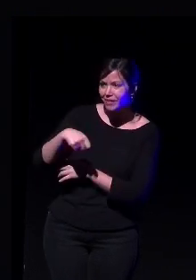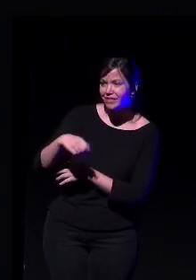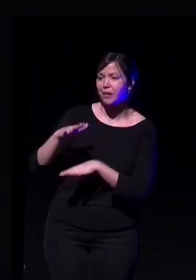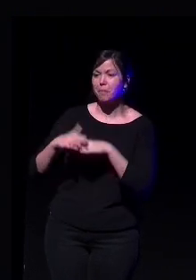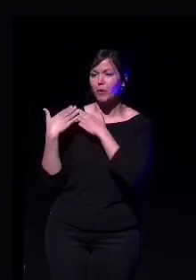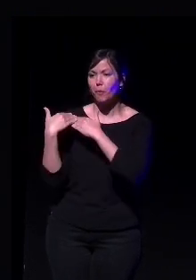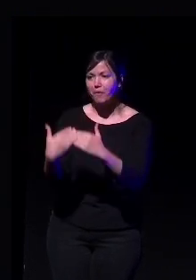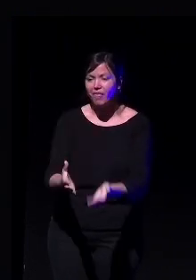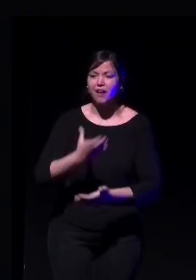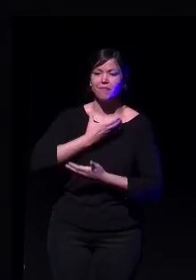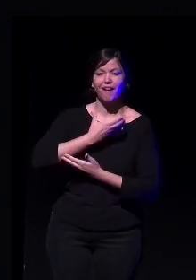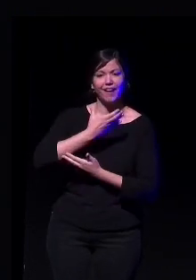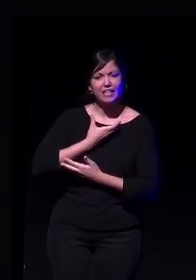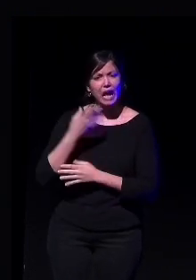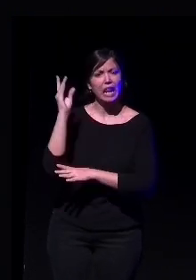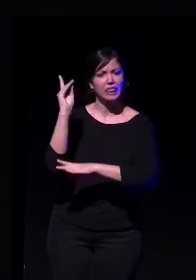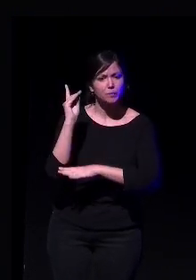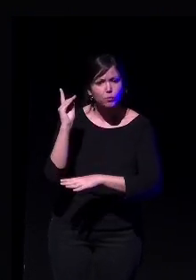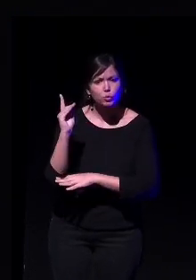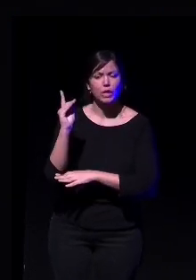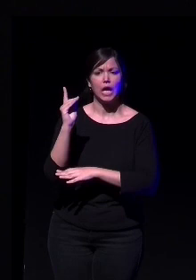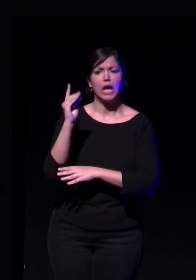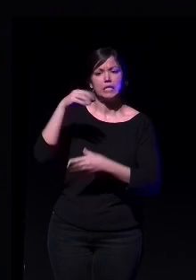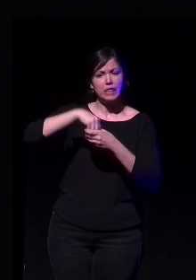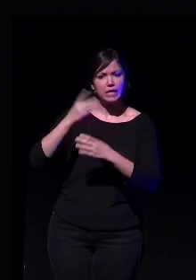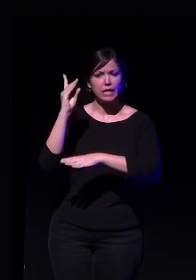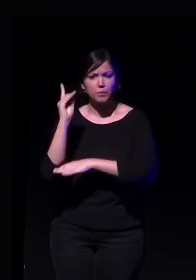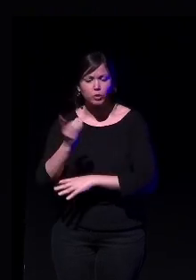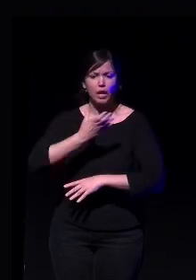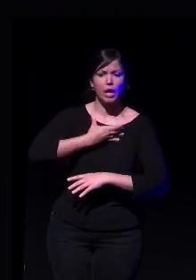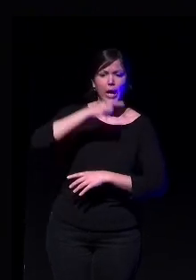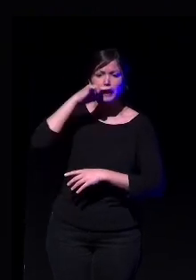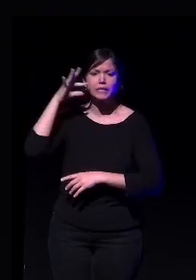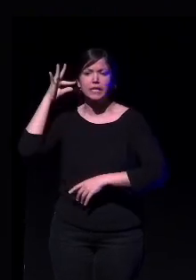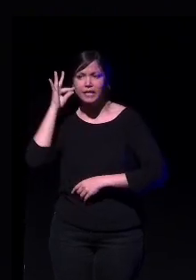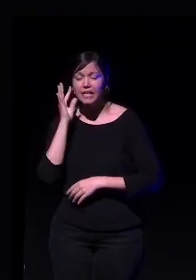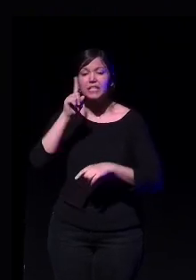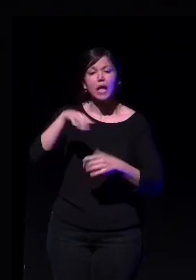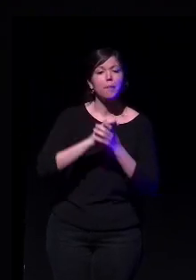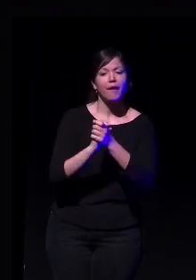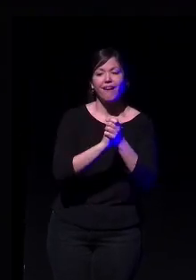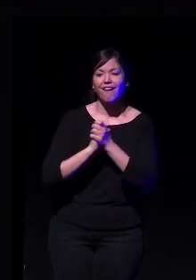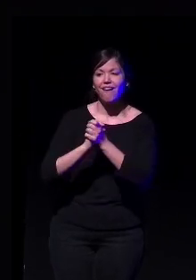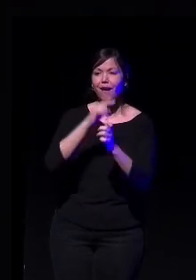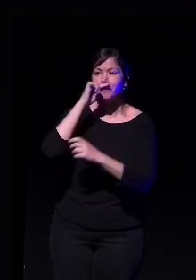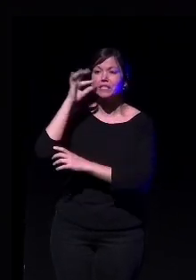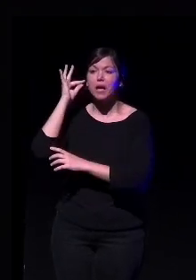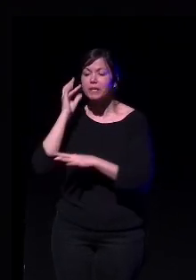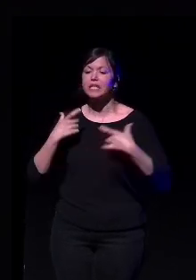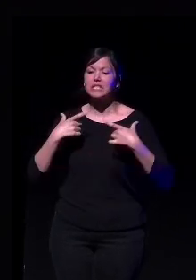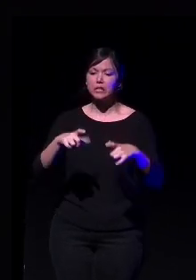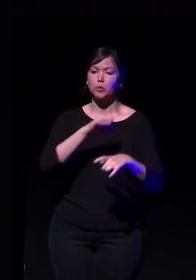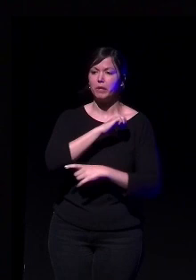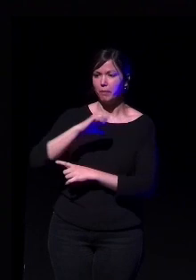convidar-me, alcalde, diputats, diputades de la Diputació, alcaldes, alcaldesses i, sobretot, amics i amigues del sector